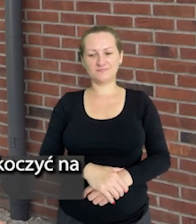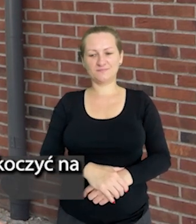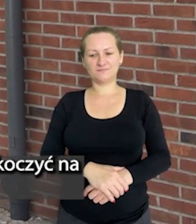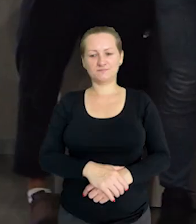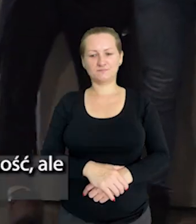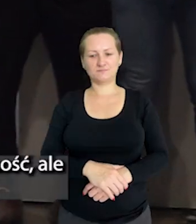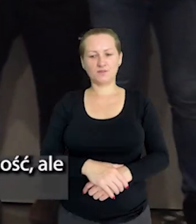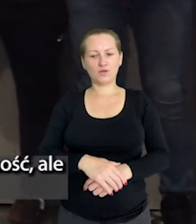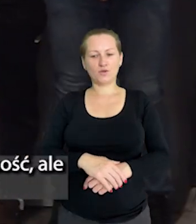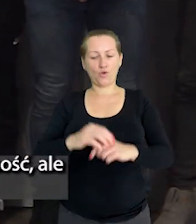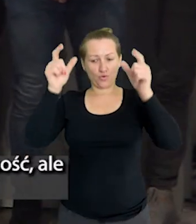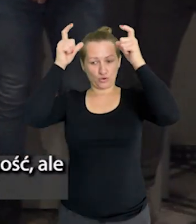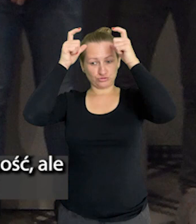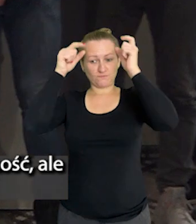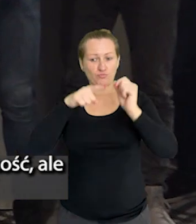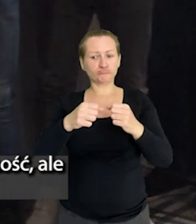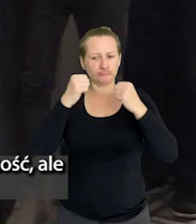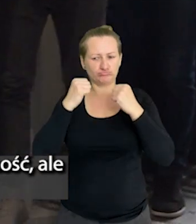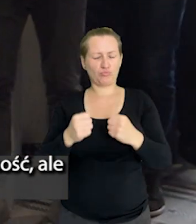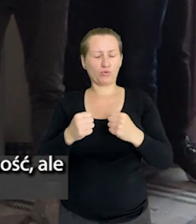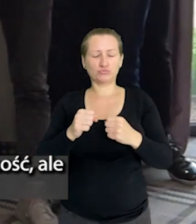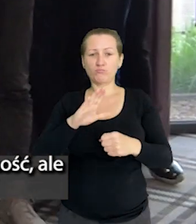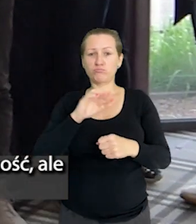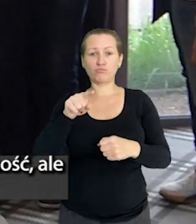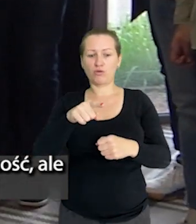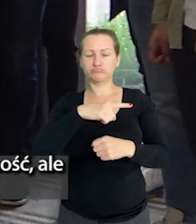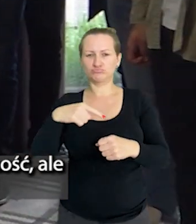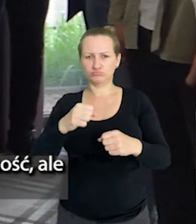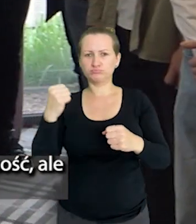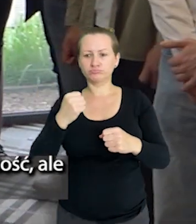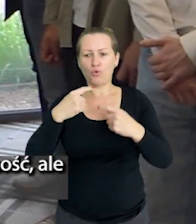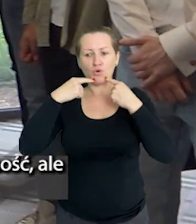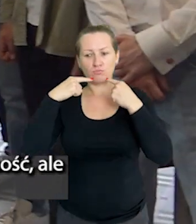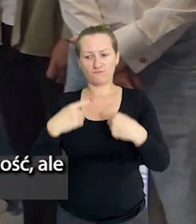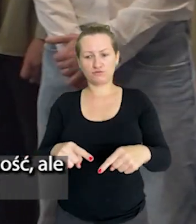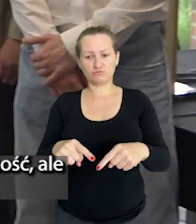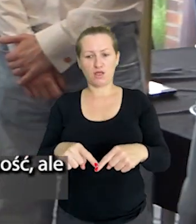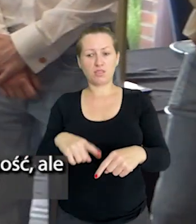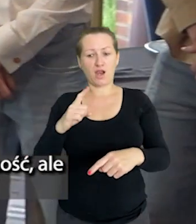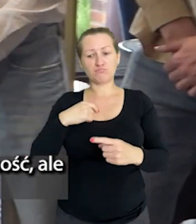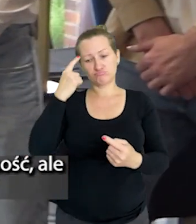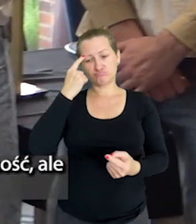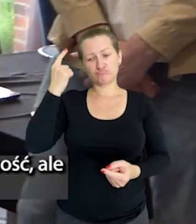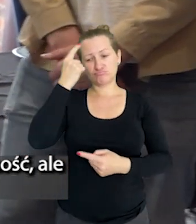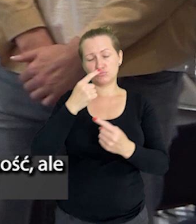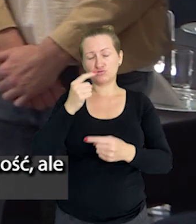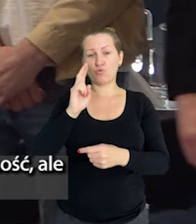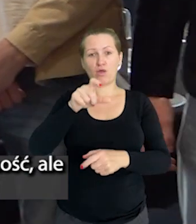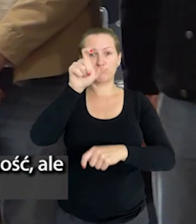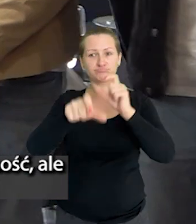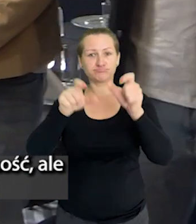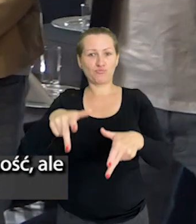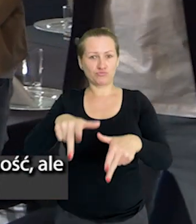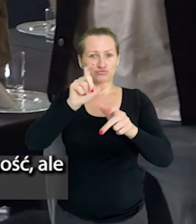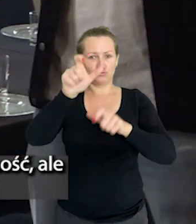wyższe podium. Kociewskim Diabłem jest być dość ciężko, ponieważ jest to wielka odpowiedzialność, ale